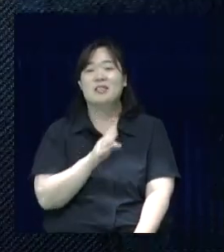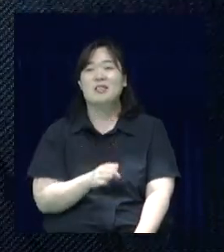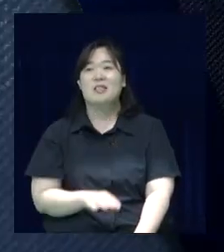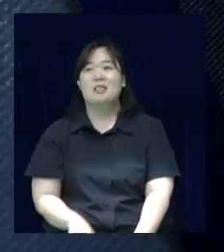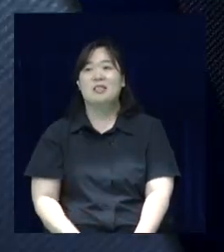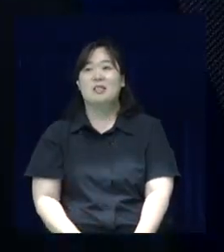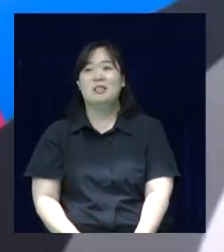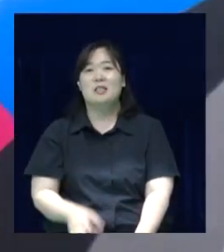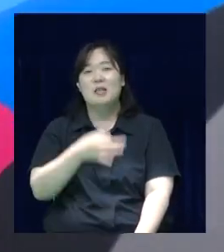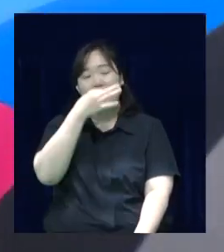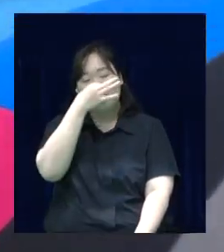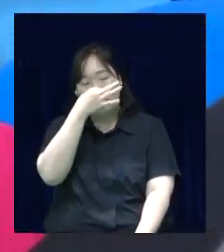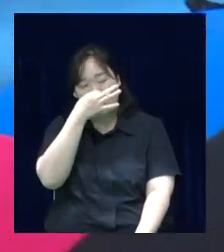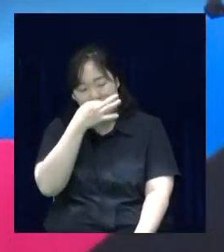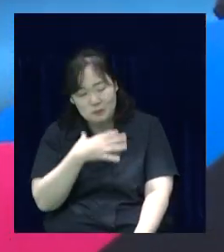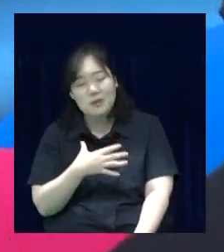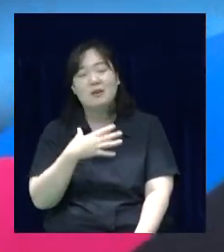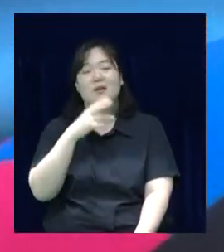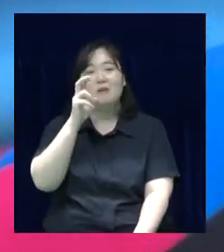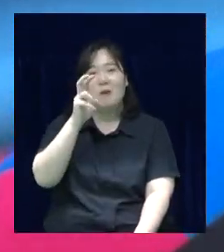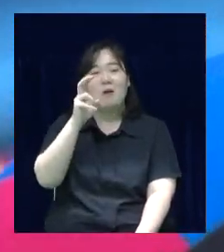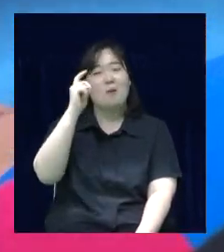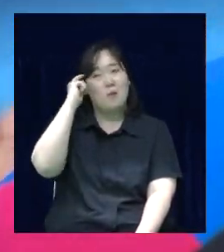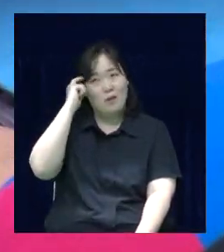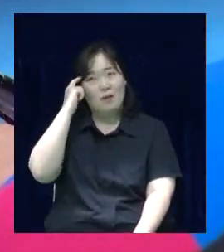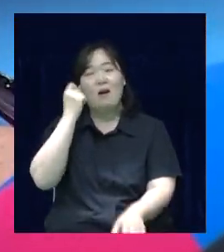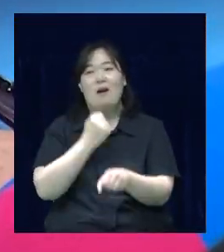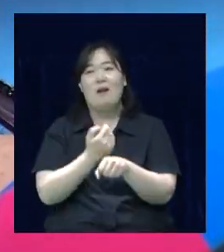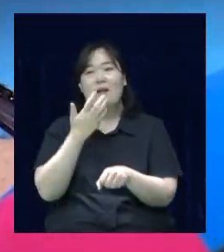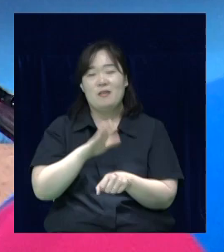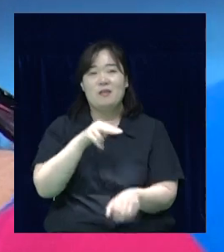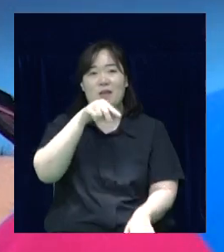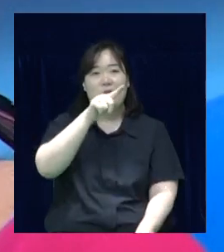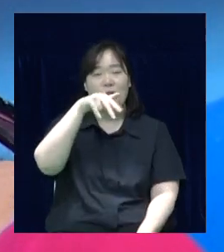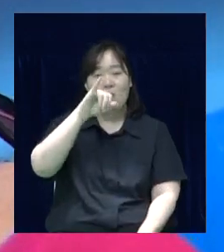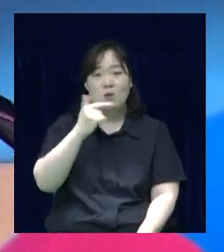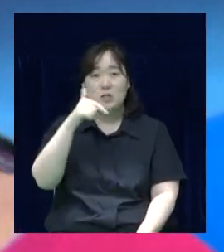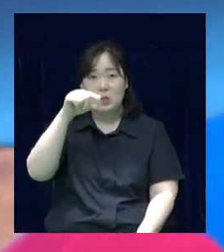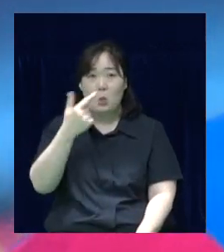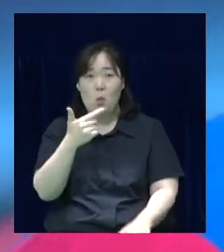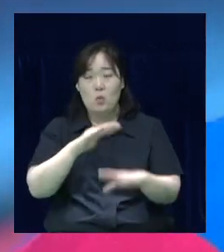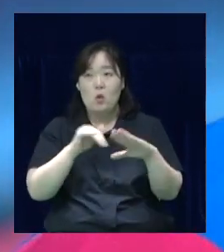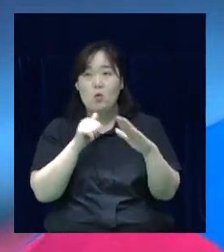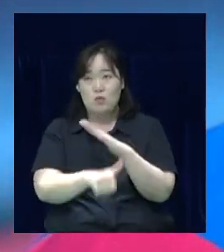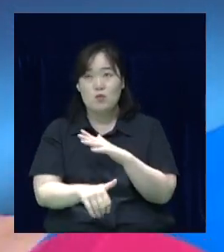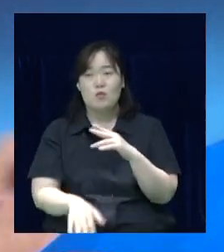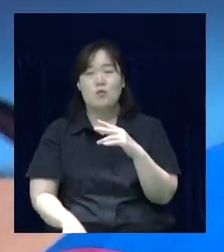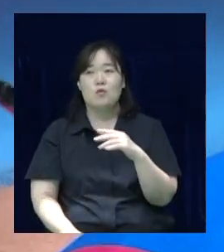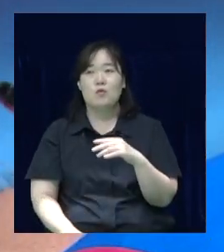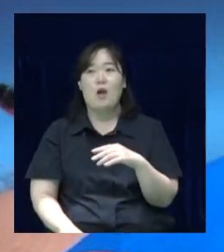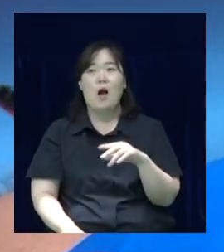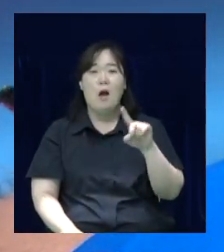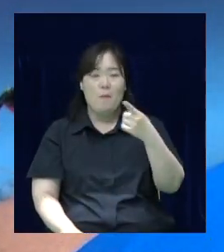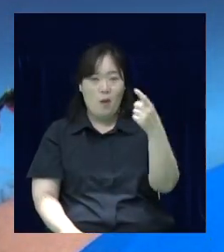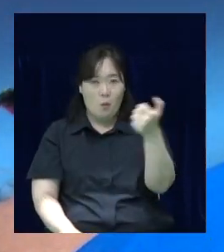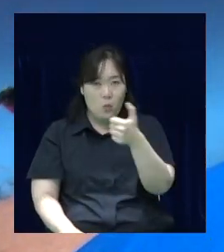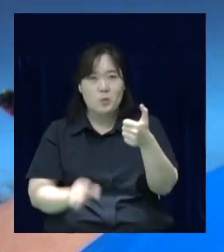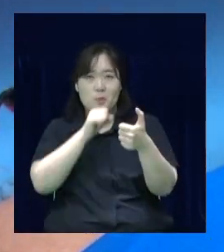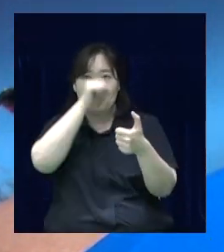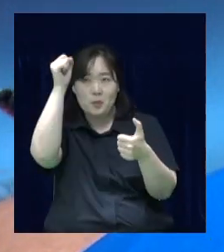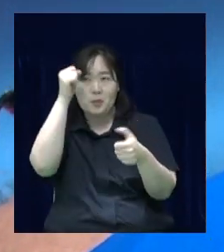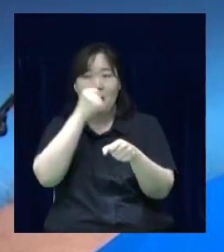좀 힘들지 않을까라는 생각을 해봤었는데 서진곤 선수가 150kg까지 웨이트리프팅을 성공을 시키면서